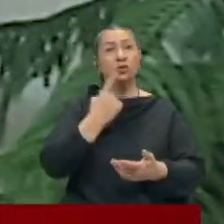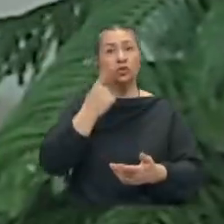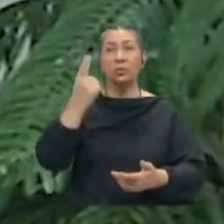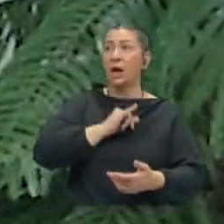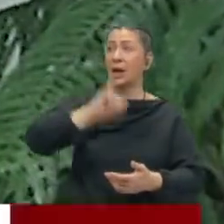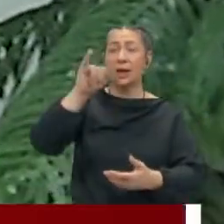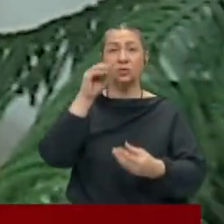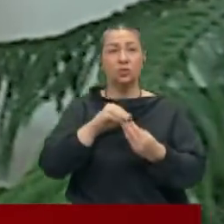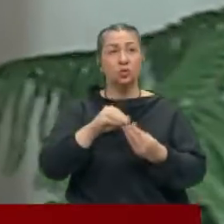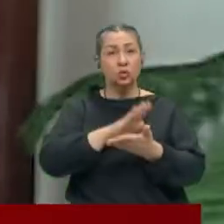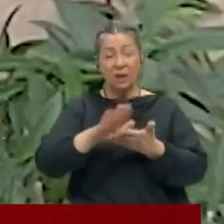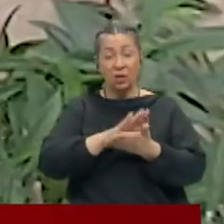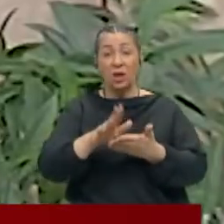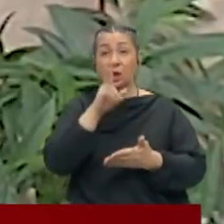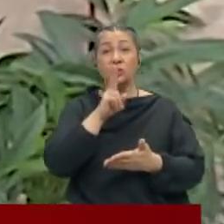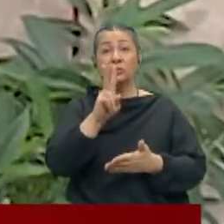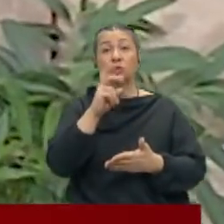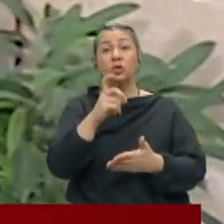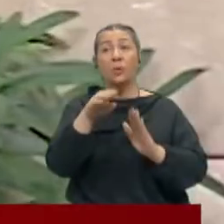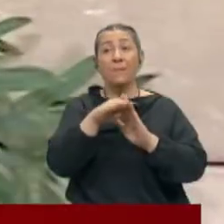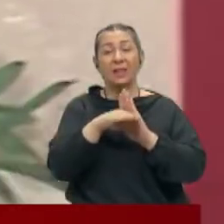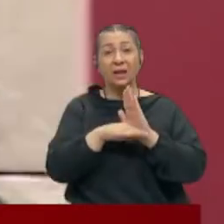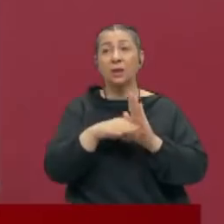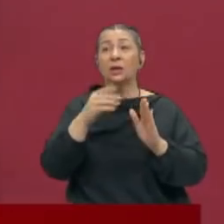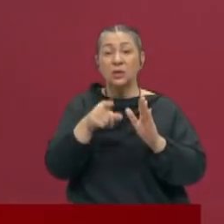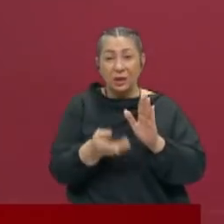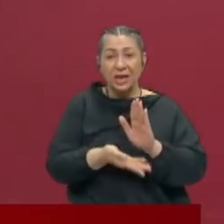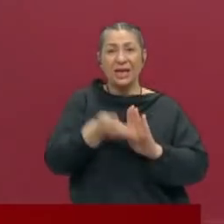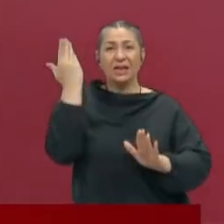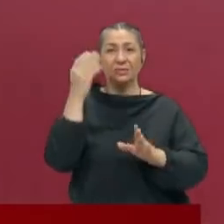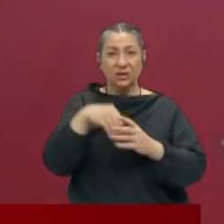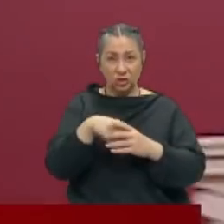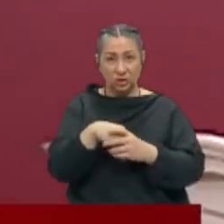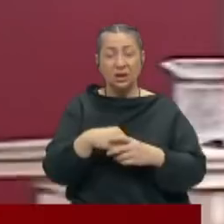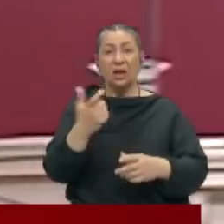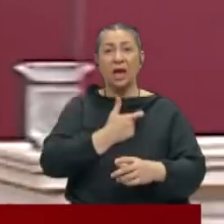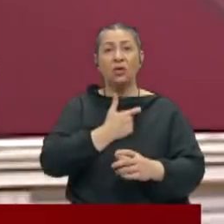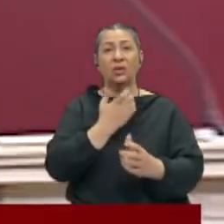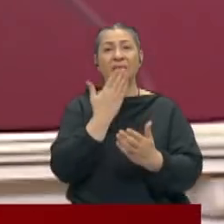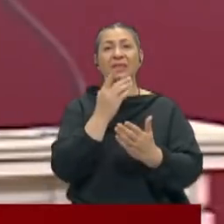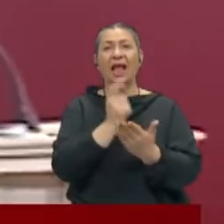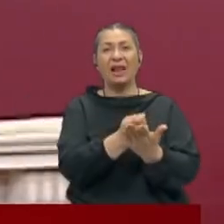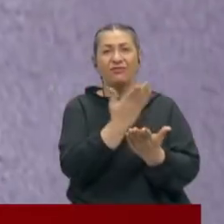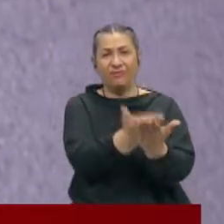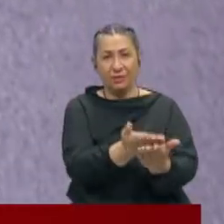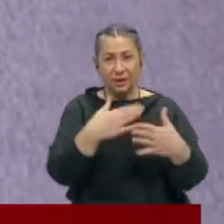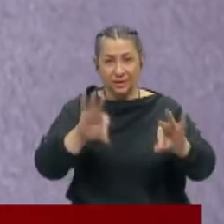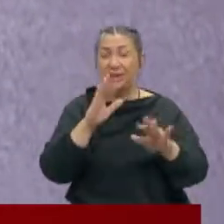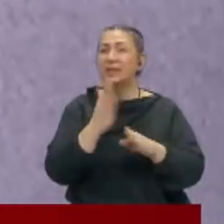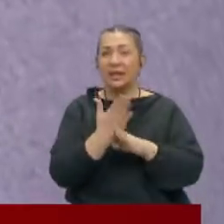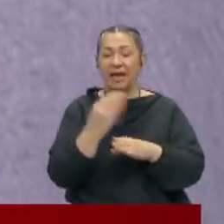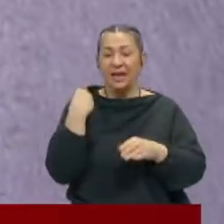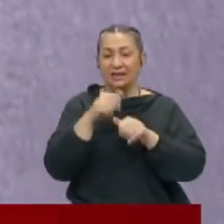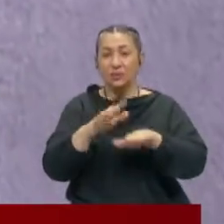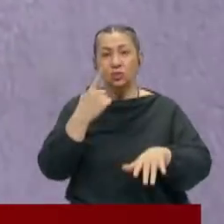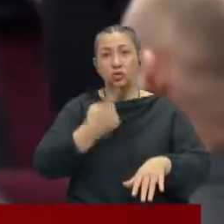Cumhurbaşkanı'na hakaret suçunu düzenleyen 229. maddenin yürürlükten kaldırılması için kanun teklifi hazırladı. Gerekçesi ise yeni